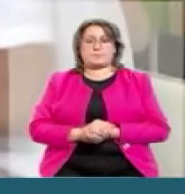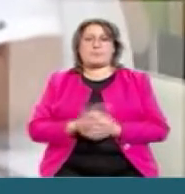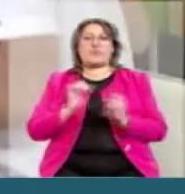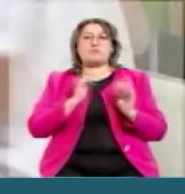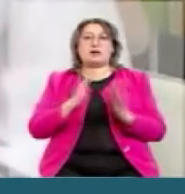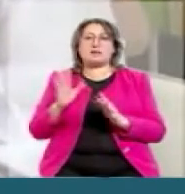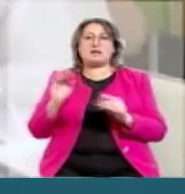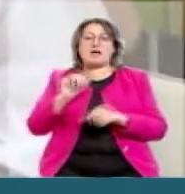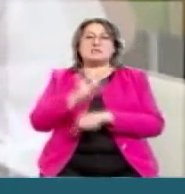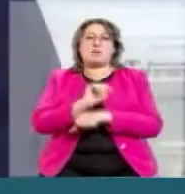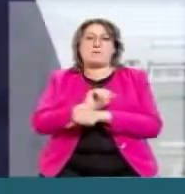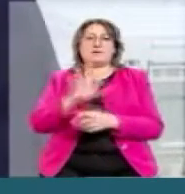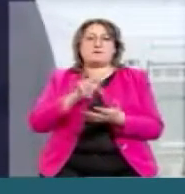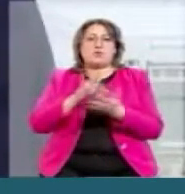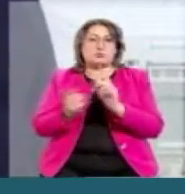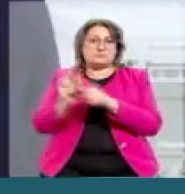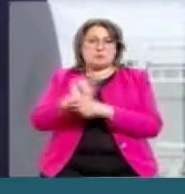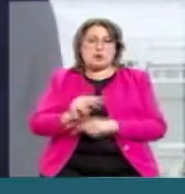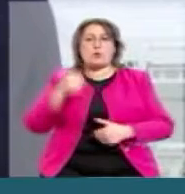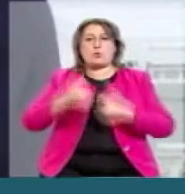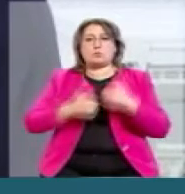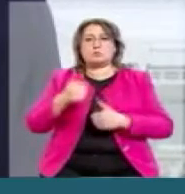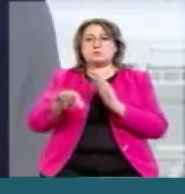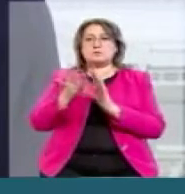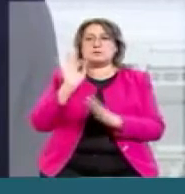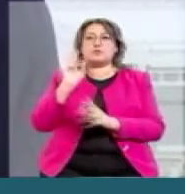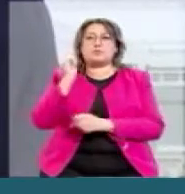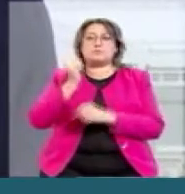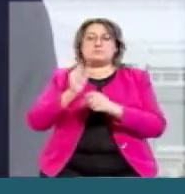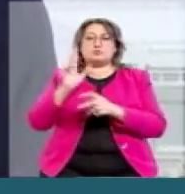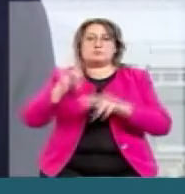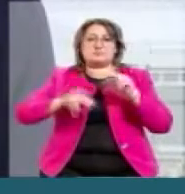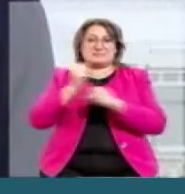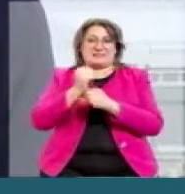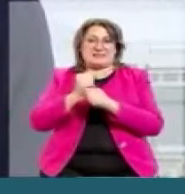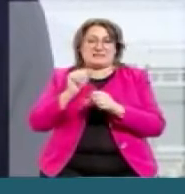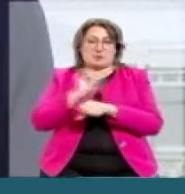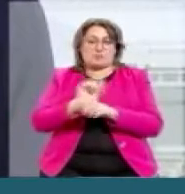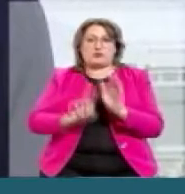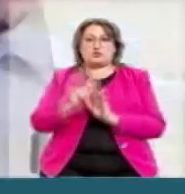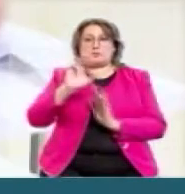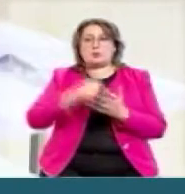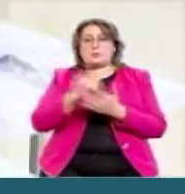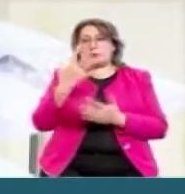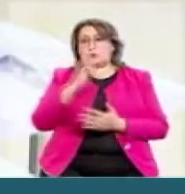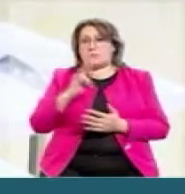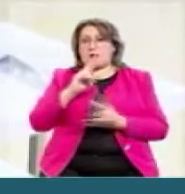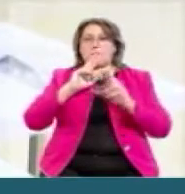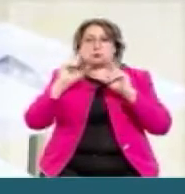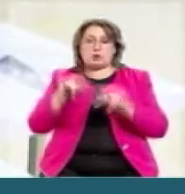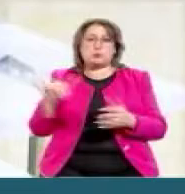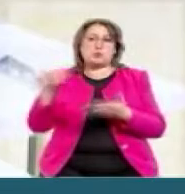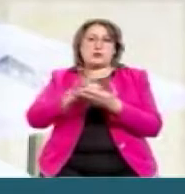Порядок приводит и остановки города. Конкурс на определение подрядчика состоялся в начале сентября. До 15 ноября